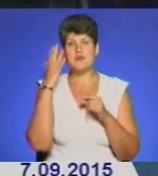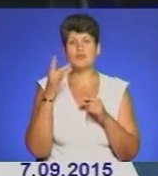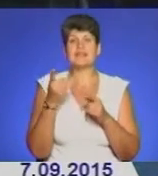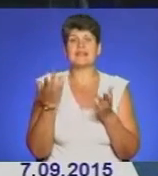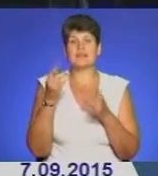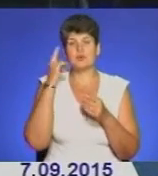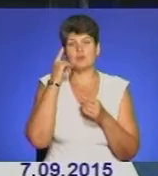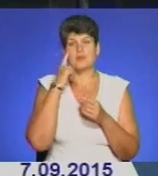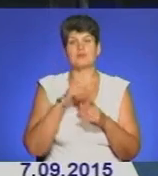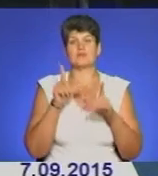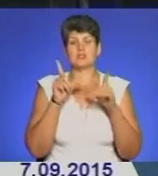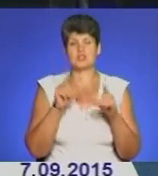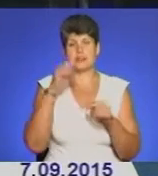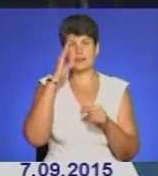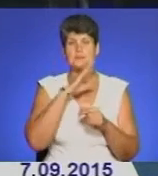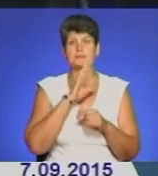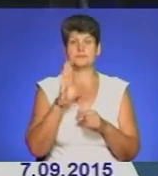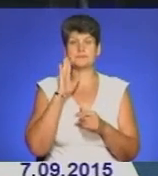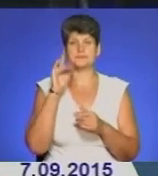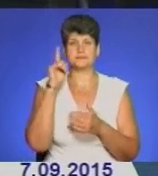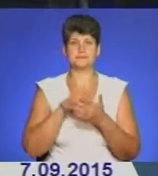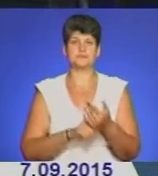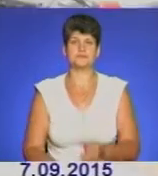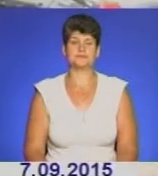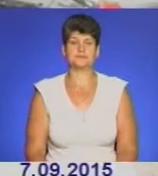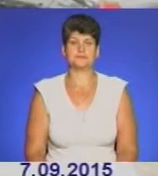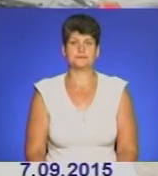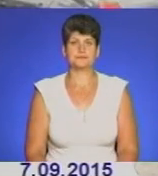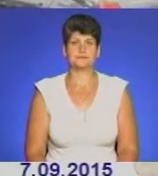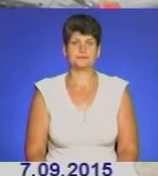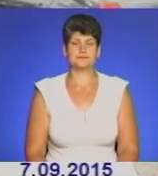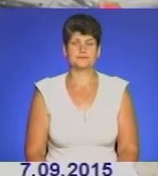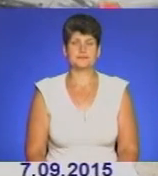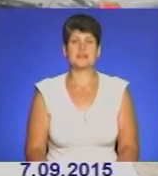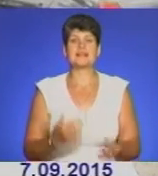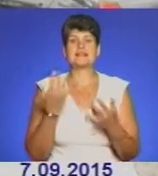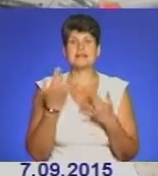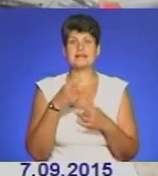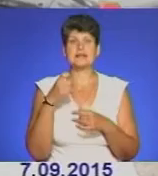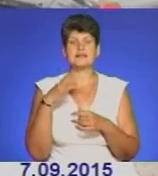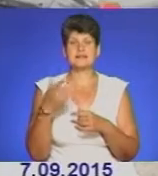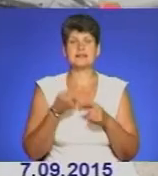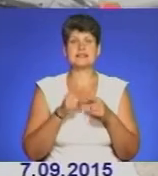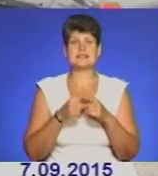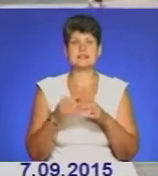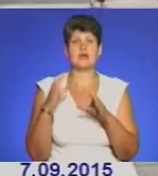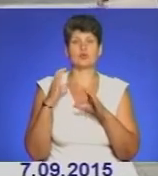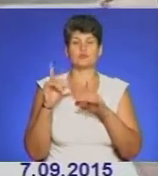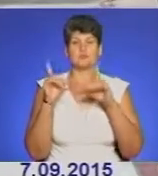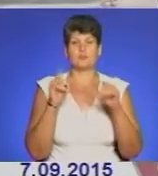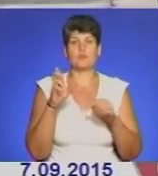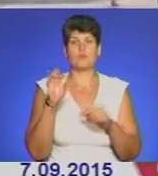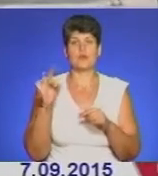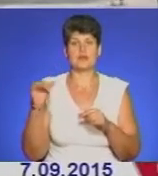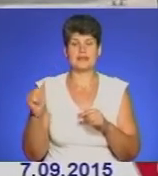їх відряджали на курорт батьки, знає Валентина Павлишин. За кілька хвилин цей автобус рушить у Бориспіль. На